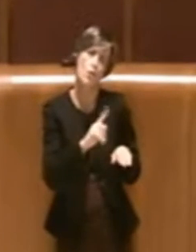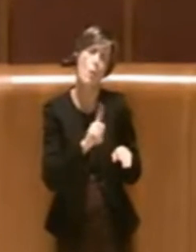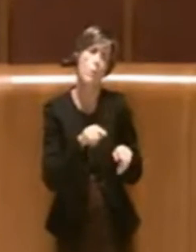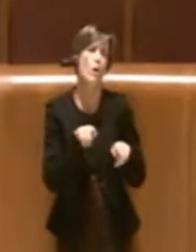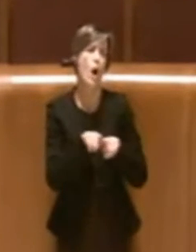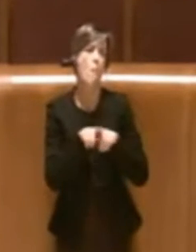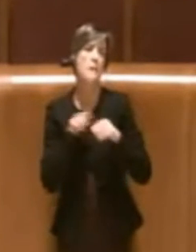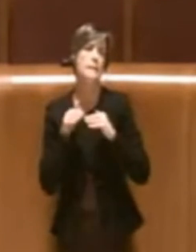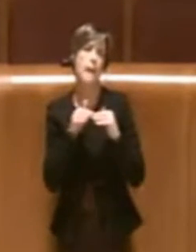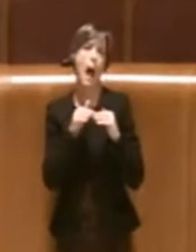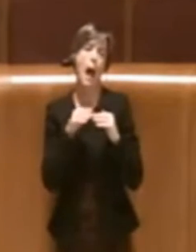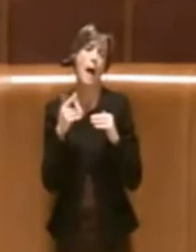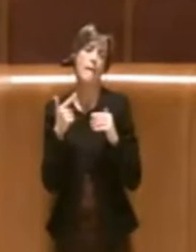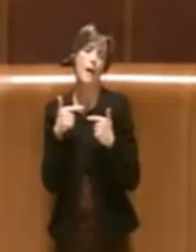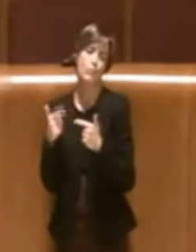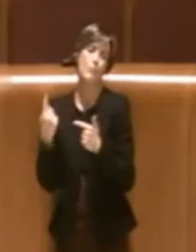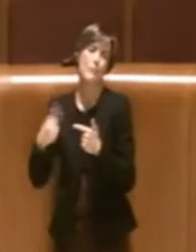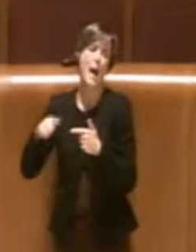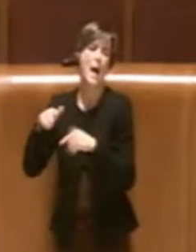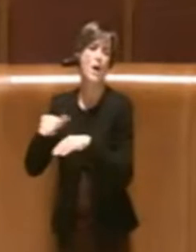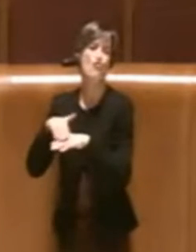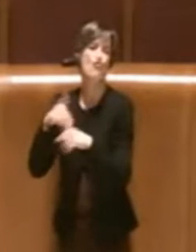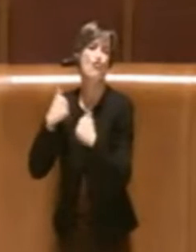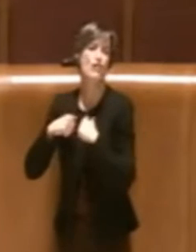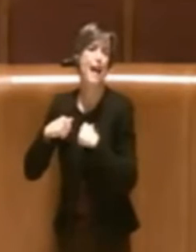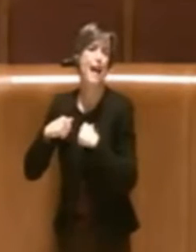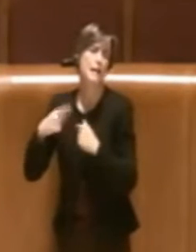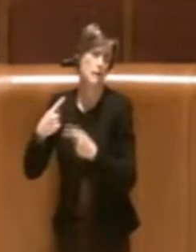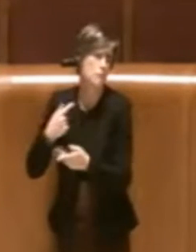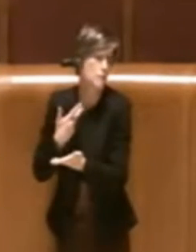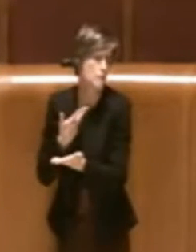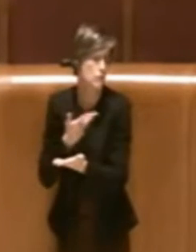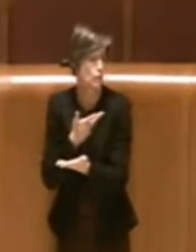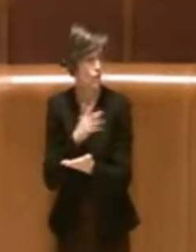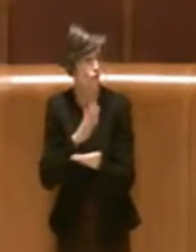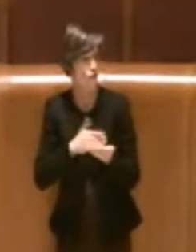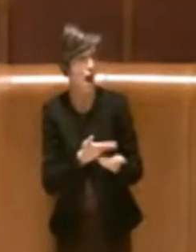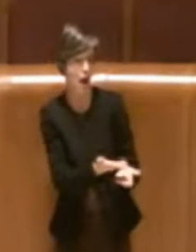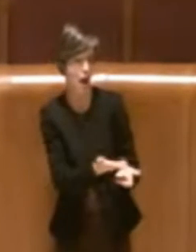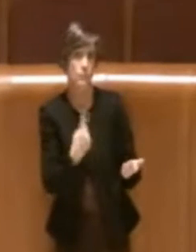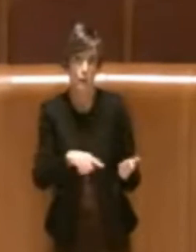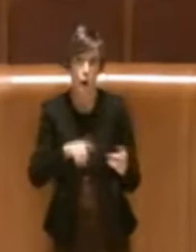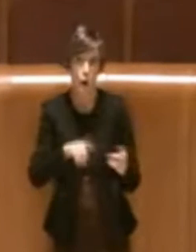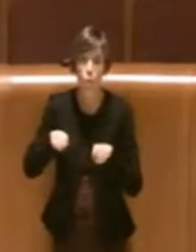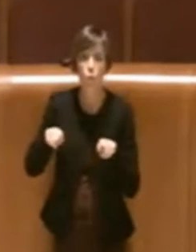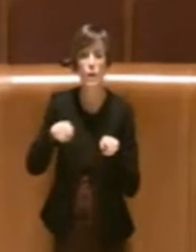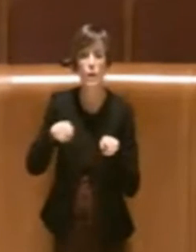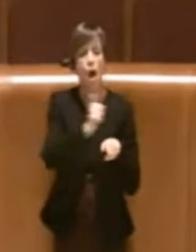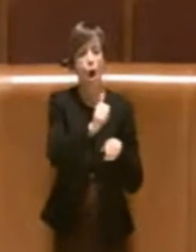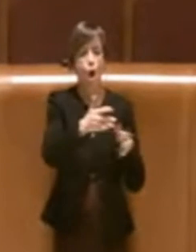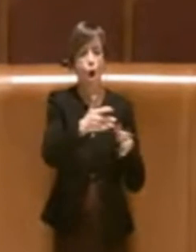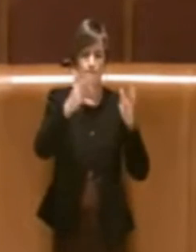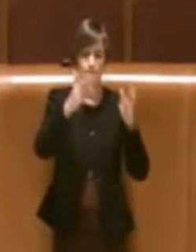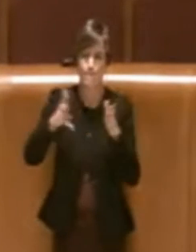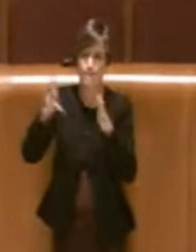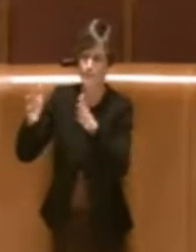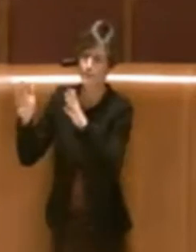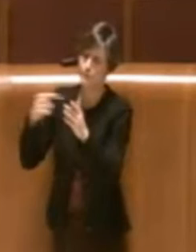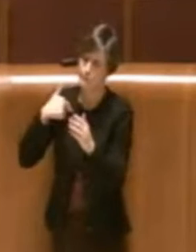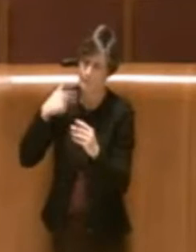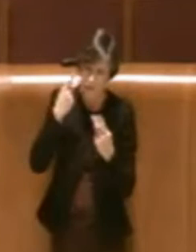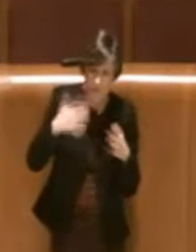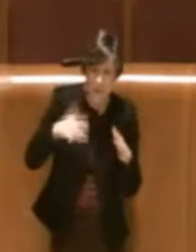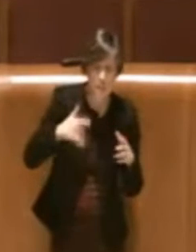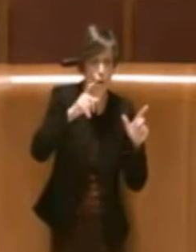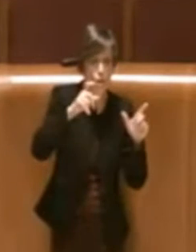cittadino. Per cui noi in commissione abbiamo analizzato tutte queste schede di questi immobili, abbiamo visto le fotografie, abbiamo visto che